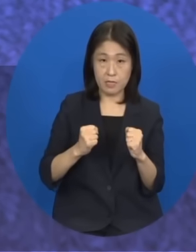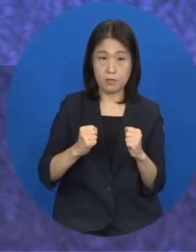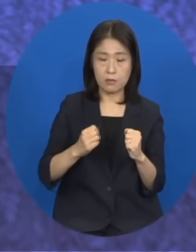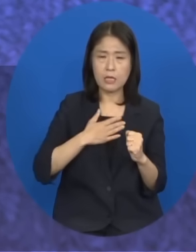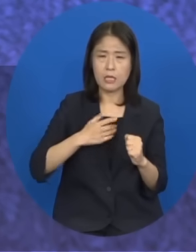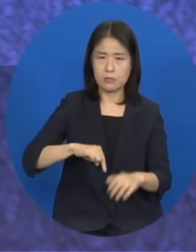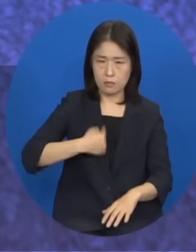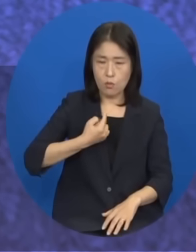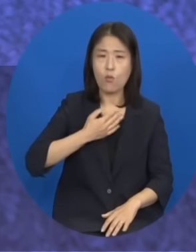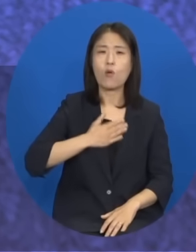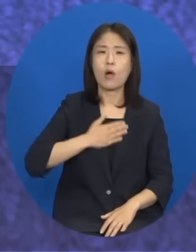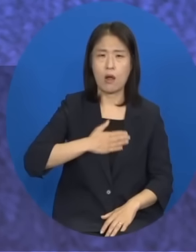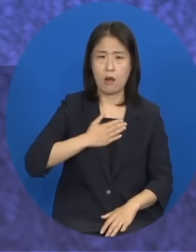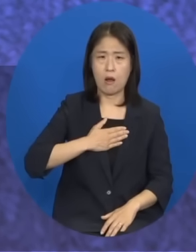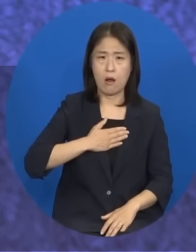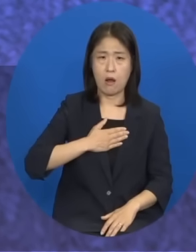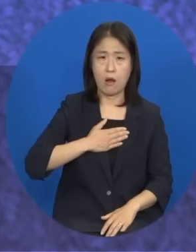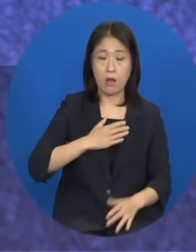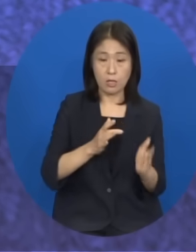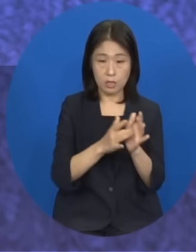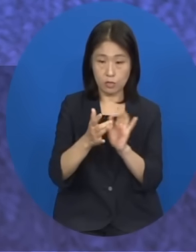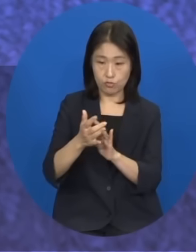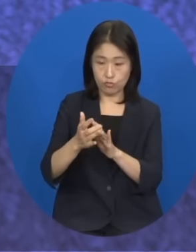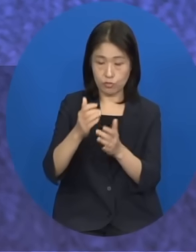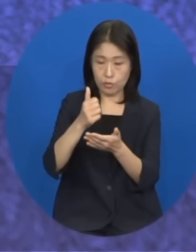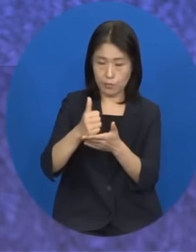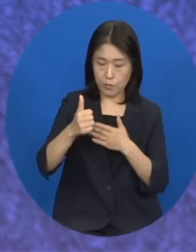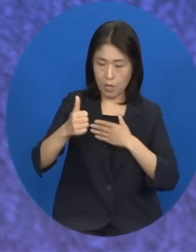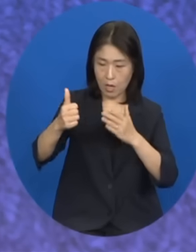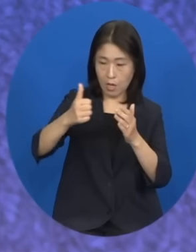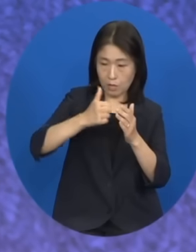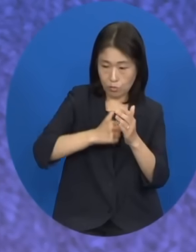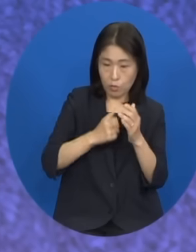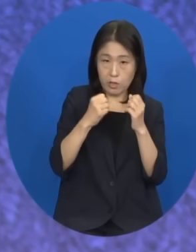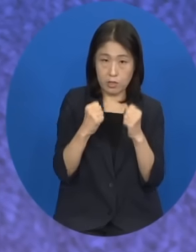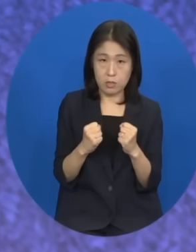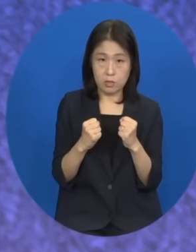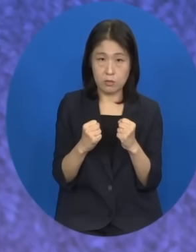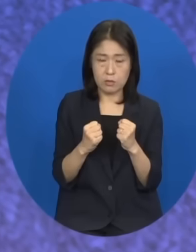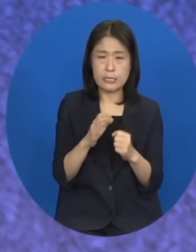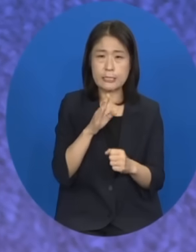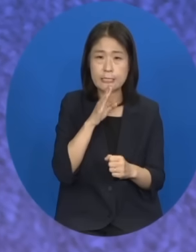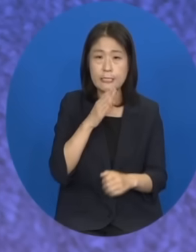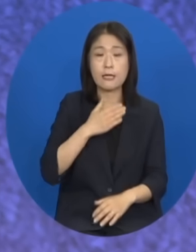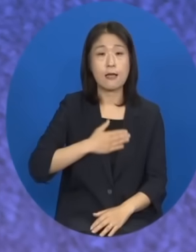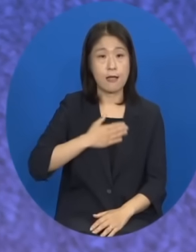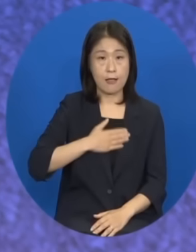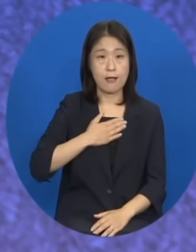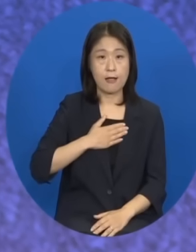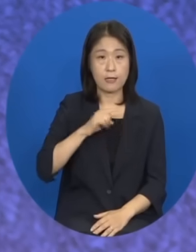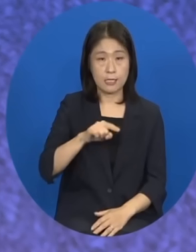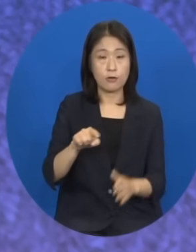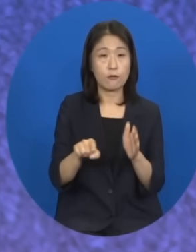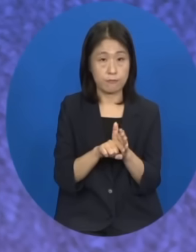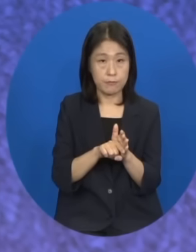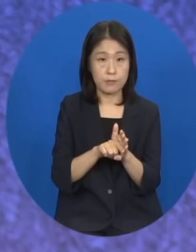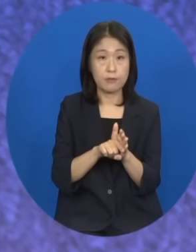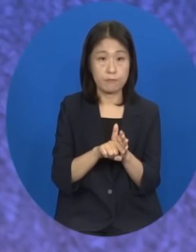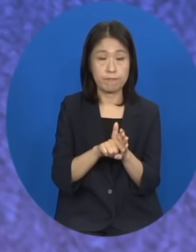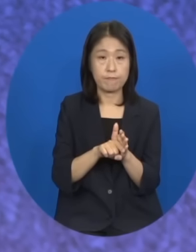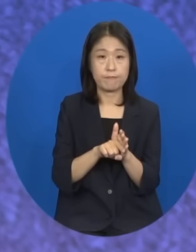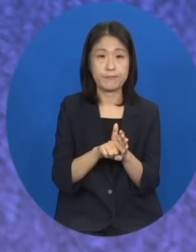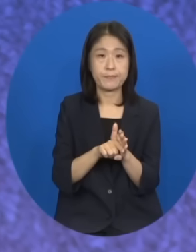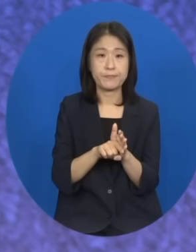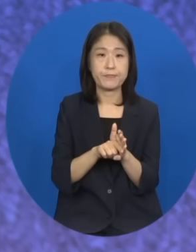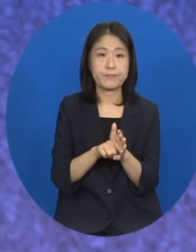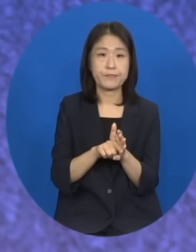안다고 그랬습니다. 그러니까 예수님이 내 안에 계신 것을 정말 알고 그게 믿어지면